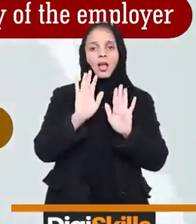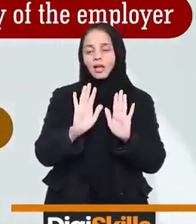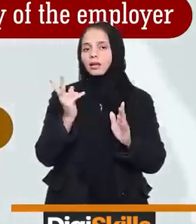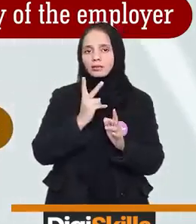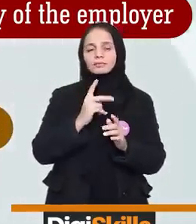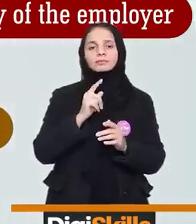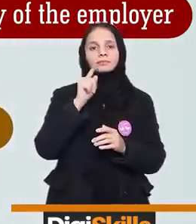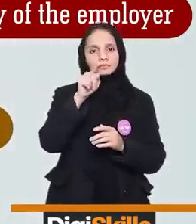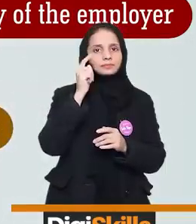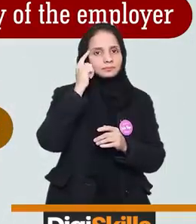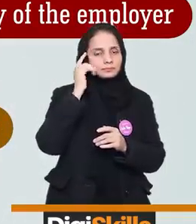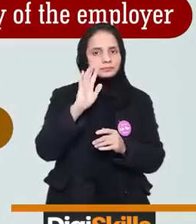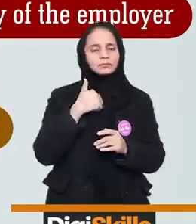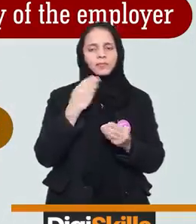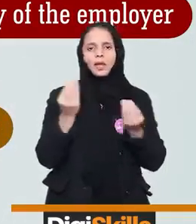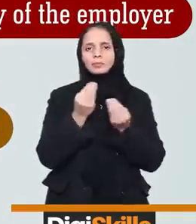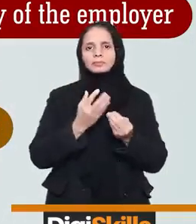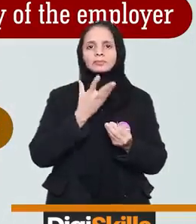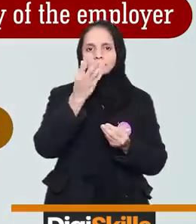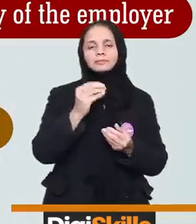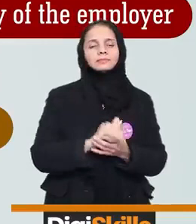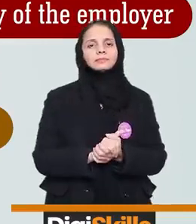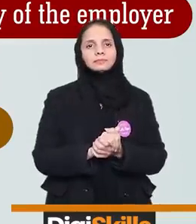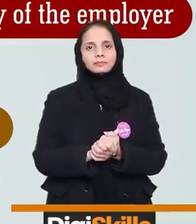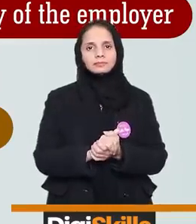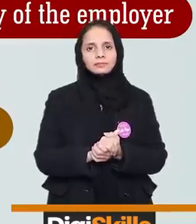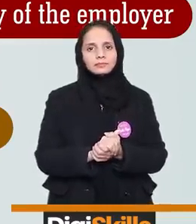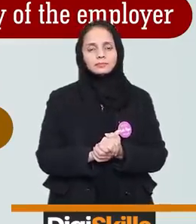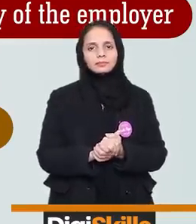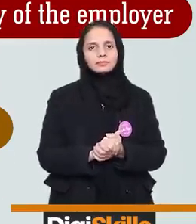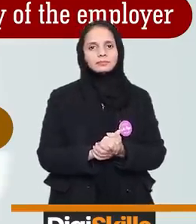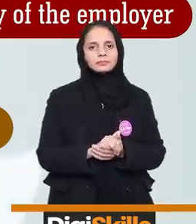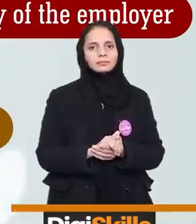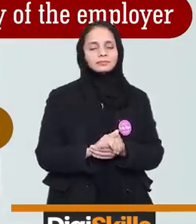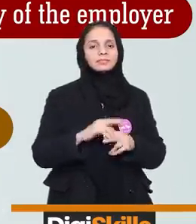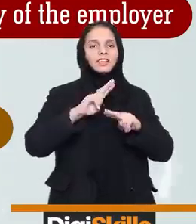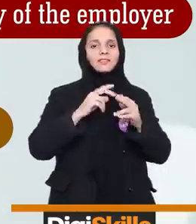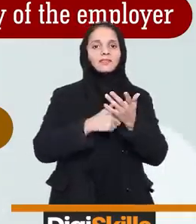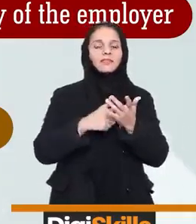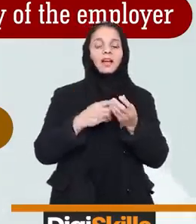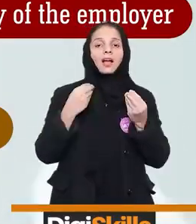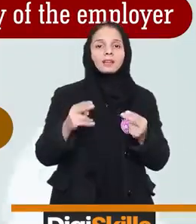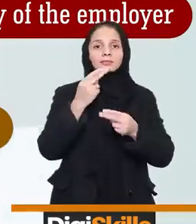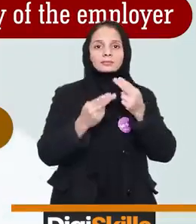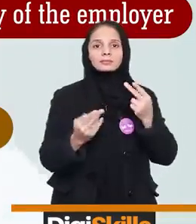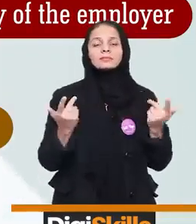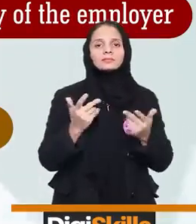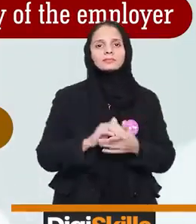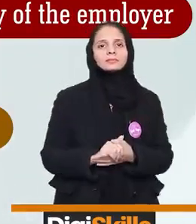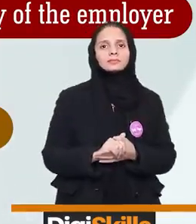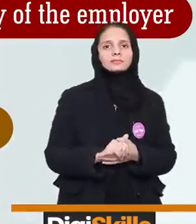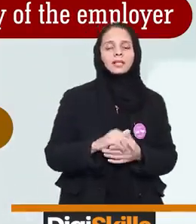ہیں. یعنی کہ اگر آسان الفاظ میں اس کو بتاتا چلوں، فری لانسنگ کرتے ہوئے